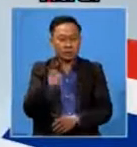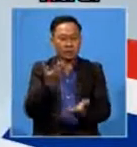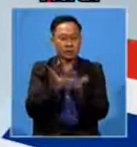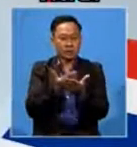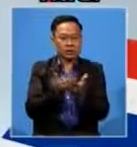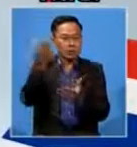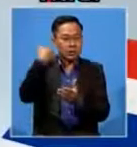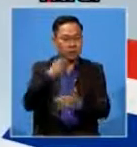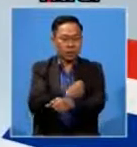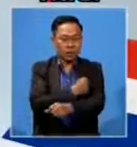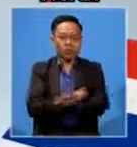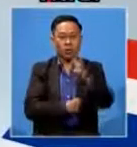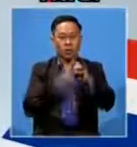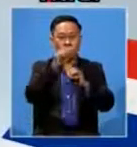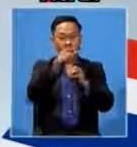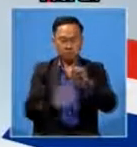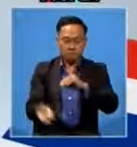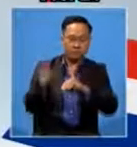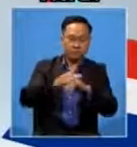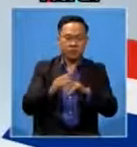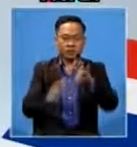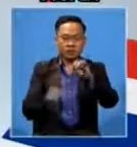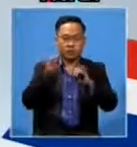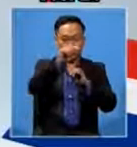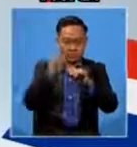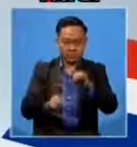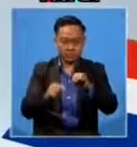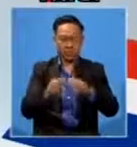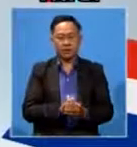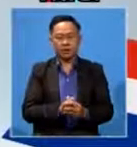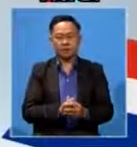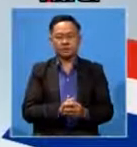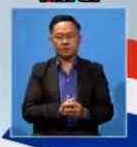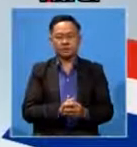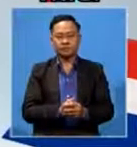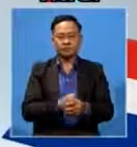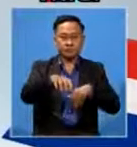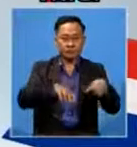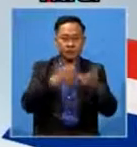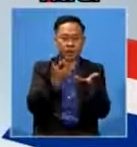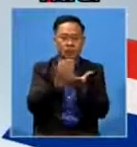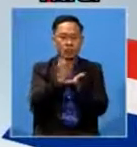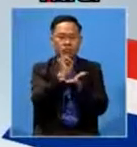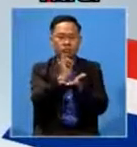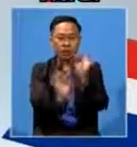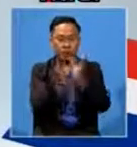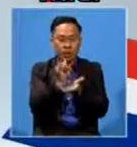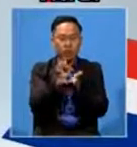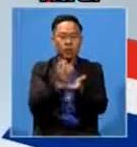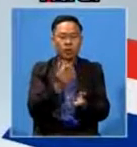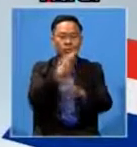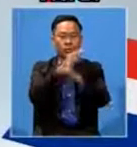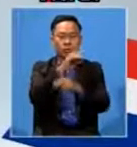ของค่าจ้างเป็นร้อยละ70ของค่าจ้างเพิ่มการจัดการศพเป็นไม่น้อยกว่า100เท่าของค่าจ้างขั้น